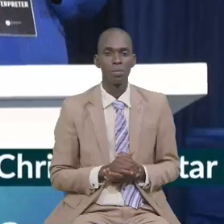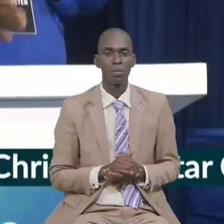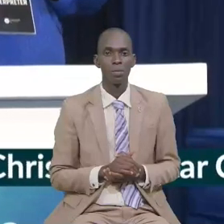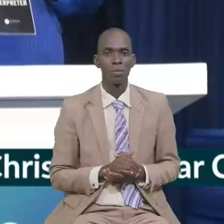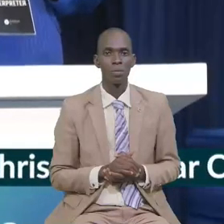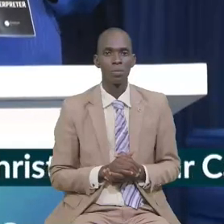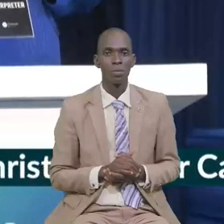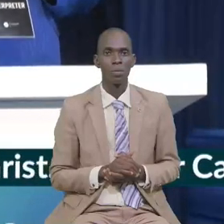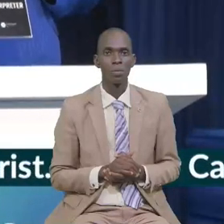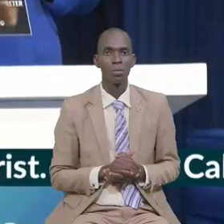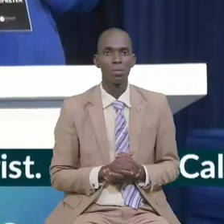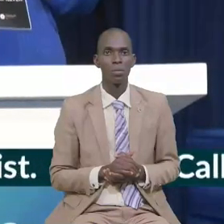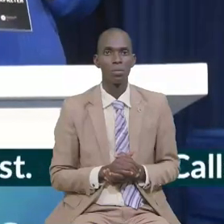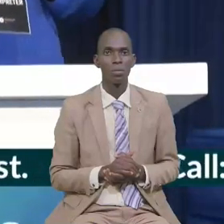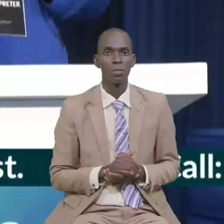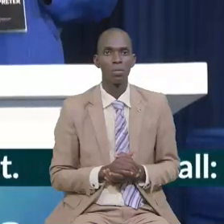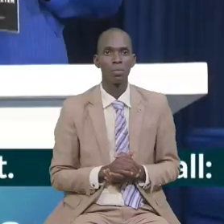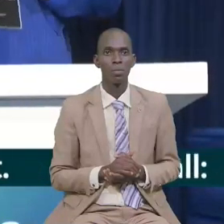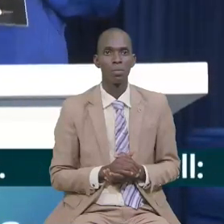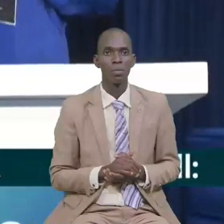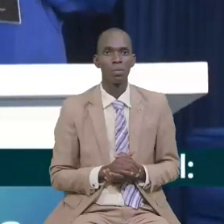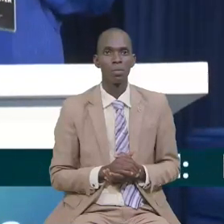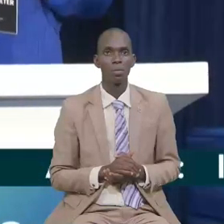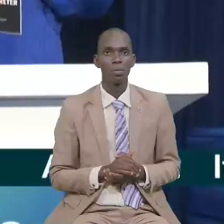viendra offrir la prière de miracle.